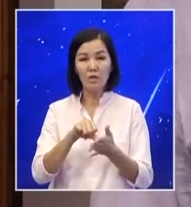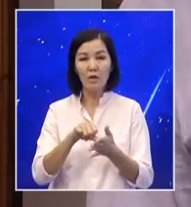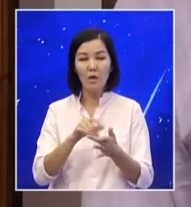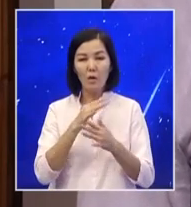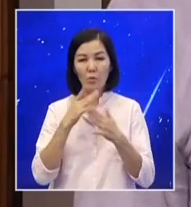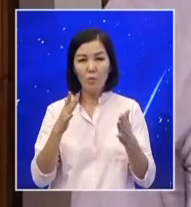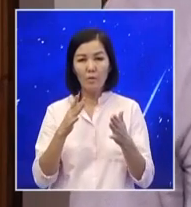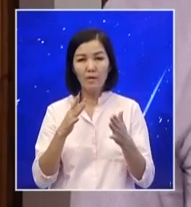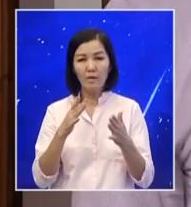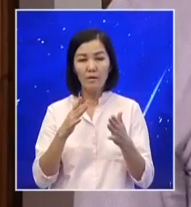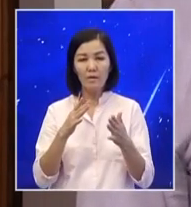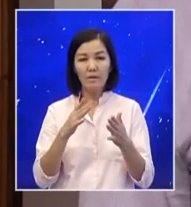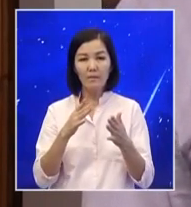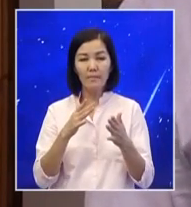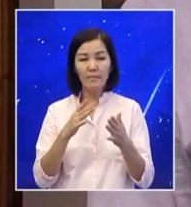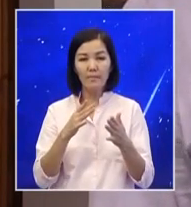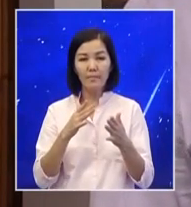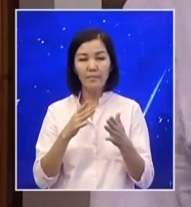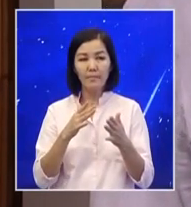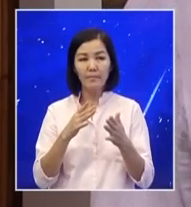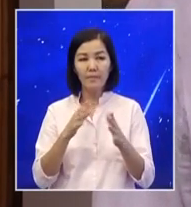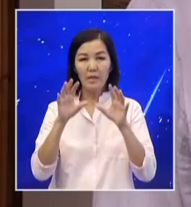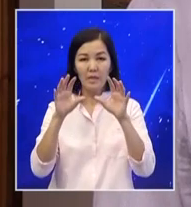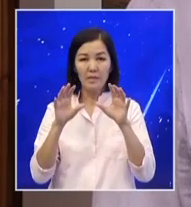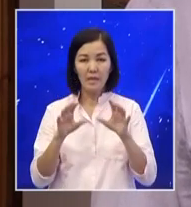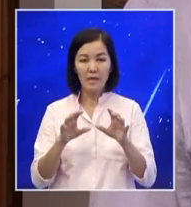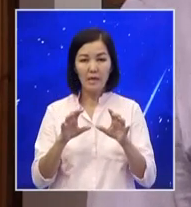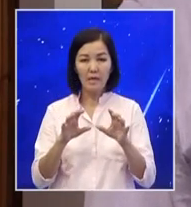көбі жаңа осы заң нормасын